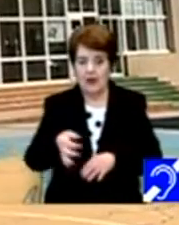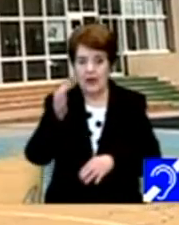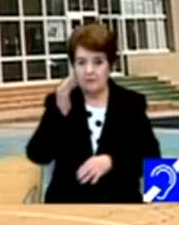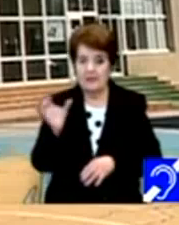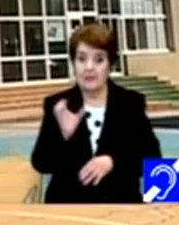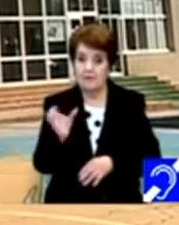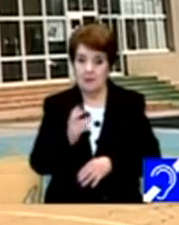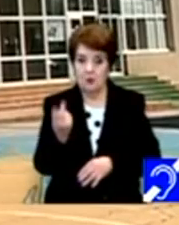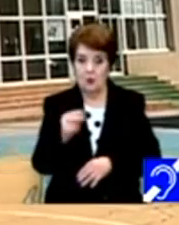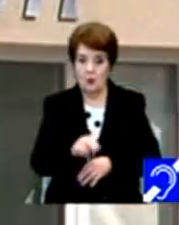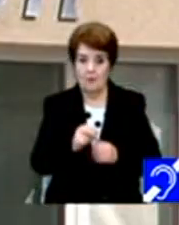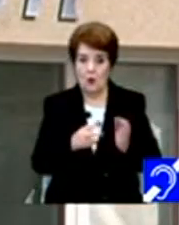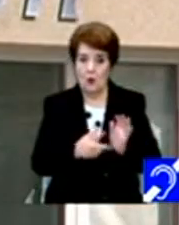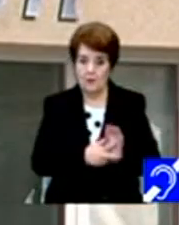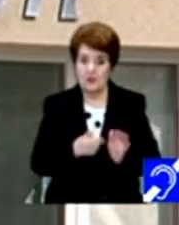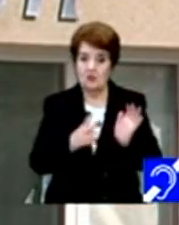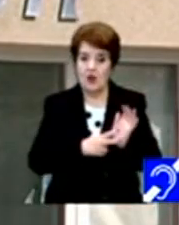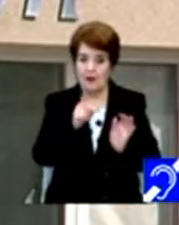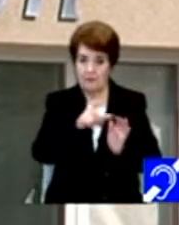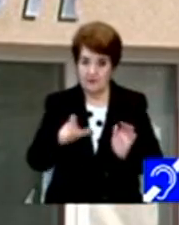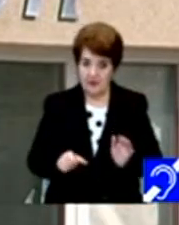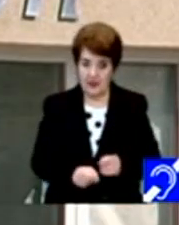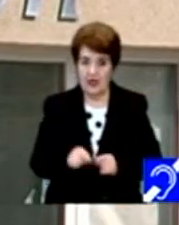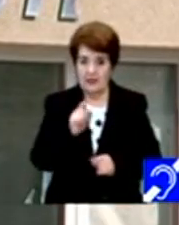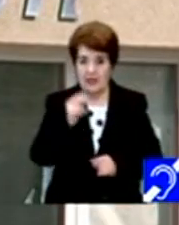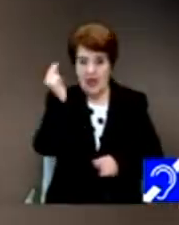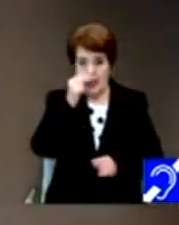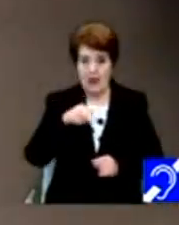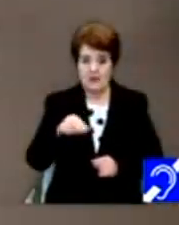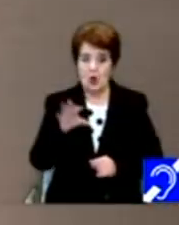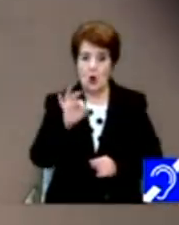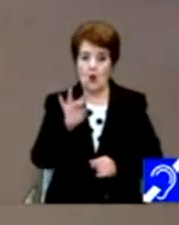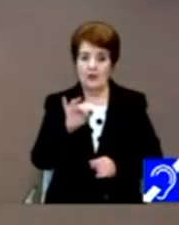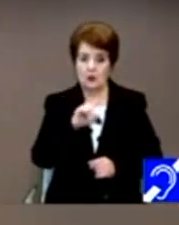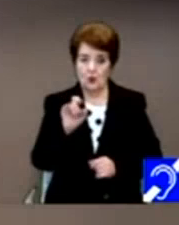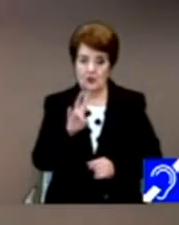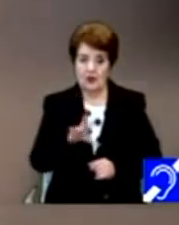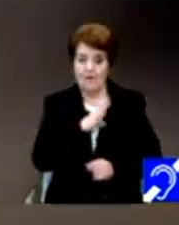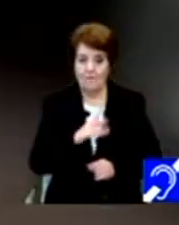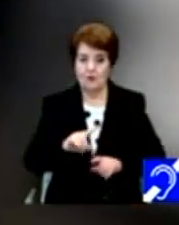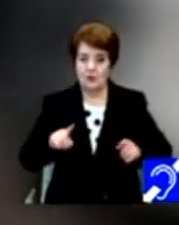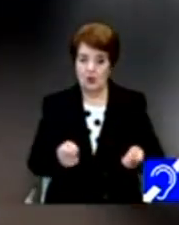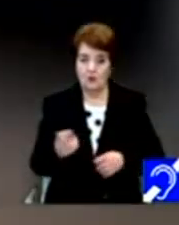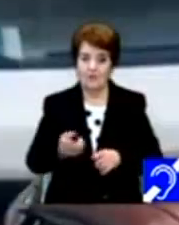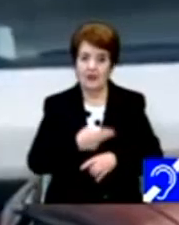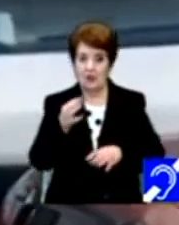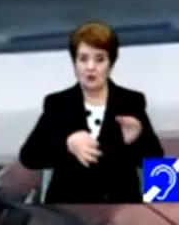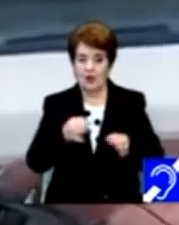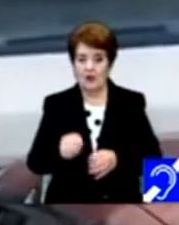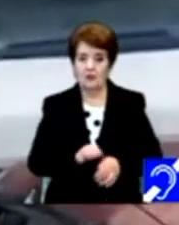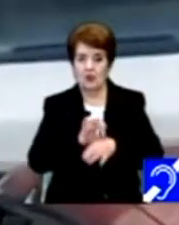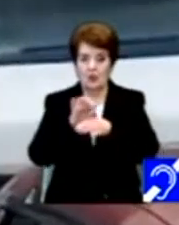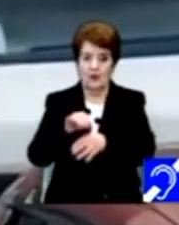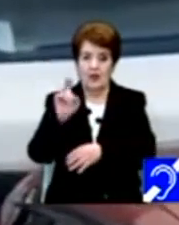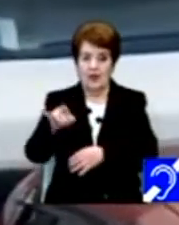în septembrie 2018, 7 angajați ai rețelei de licee Orizont au fost reținuți fără judecată și duși la aeroport. Acolo